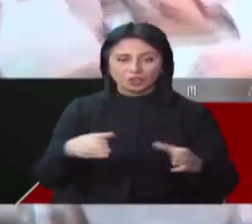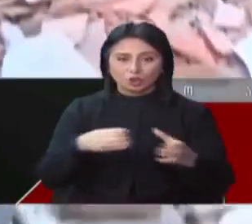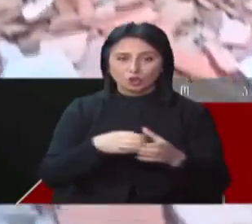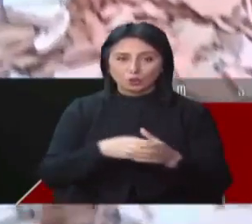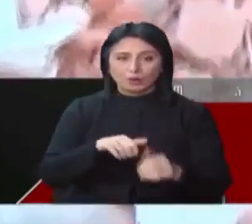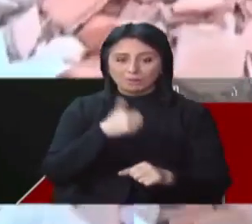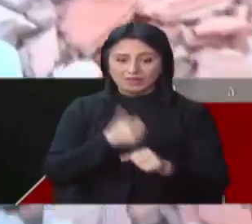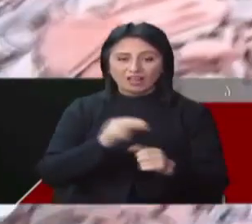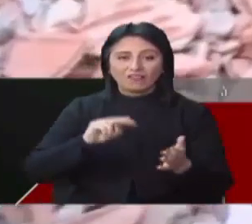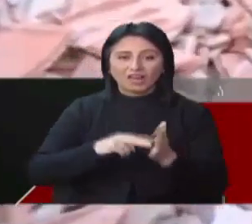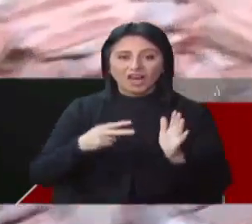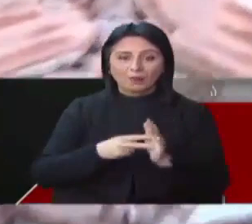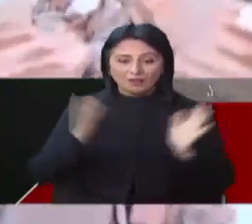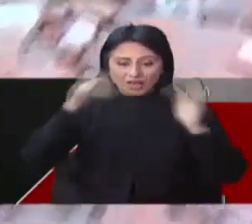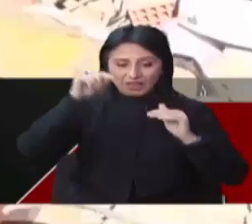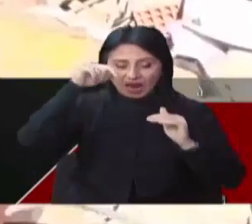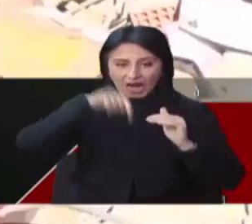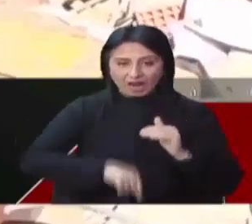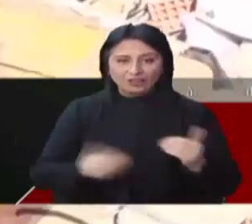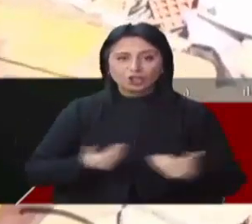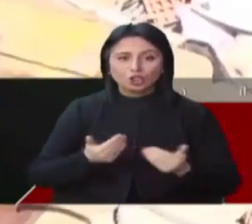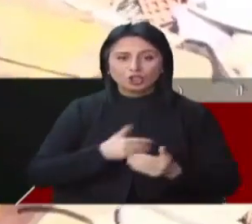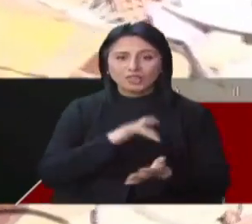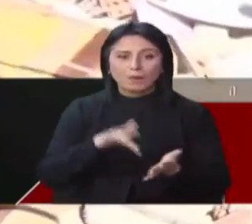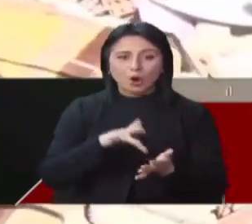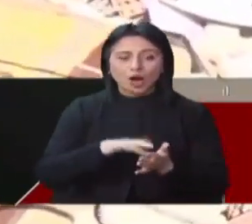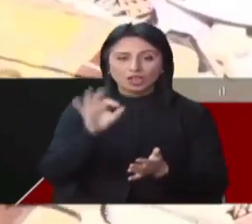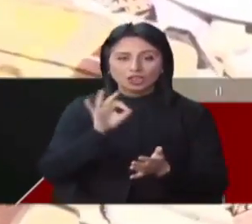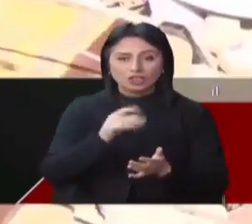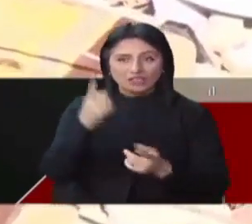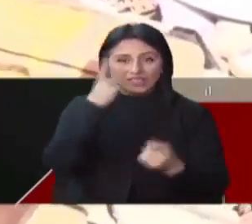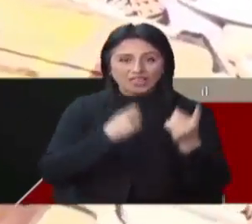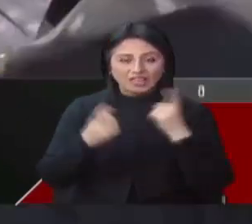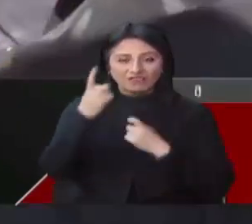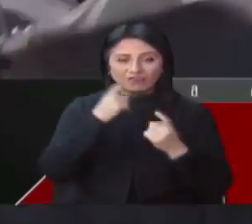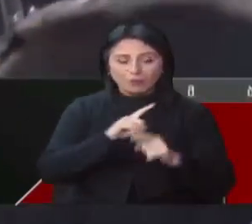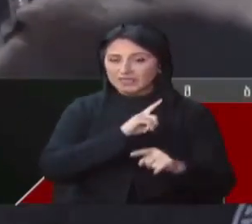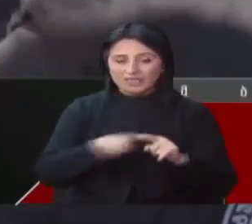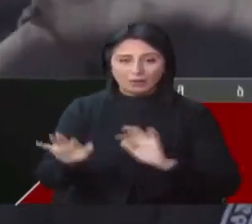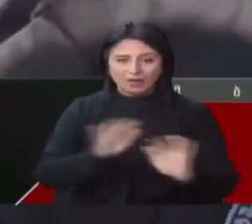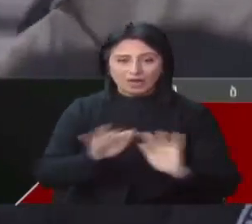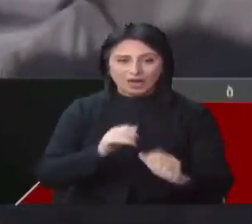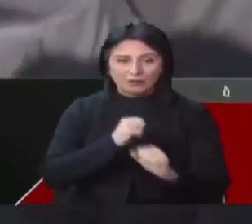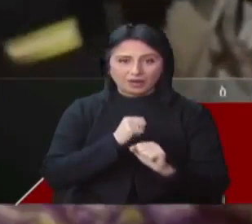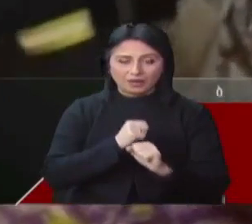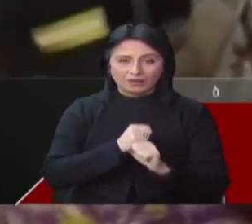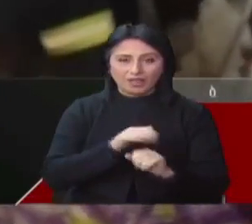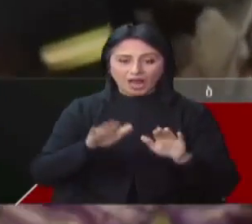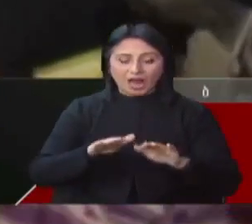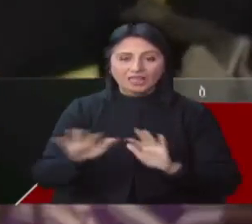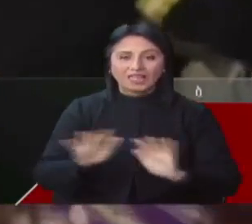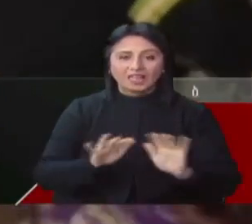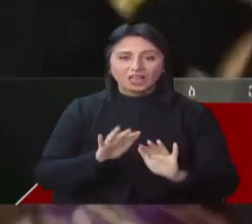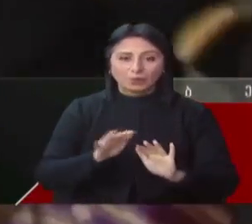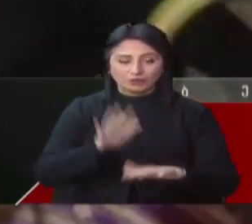რომლის მთავარი ამოცანაა ნანგრევებში მოყოლილი ცოცხალი მოქალაქების შესახებ შემოსულ ინფორმაციაზე სწრაფი რეაგირება მოახდინა. Ადგილზე